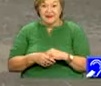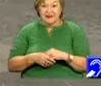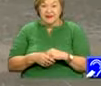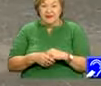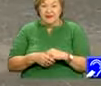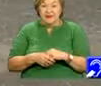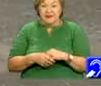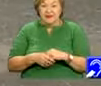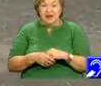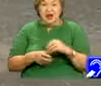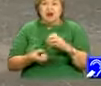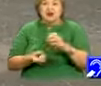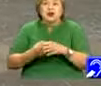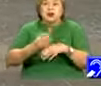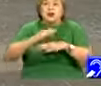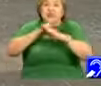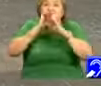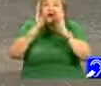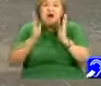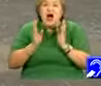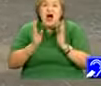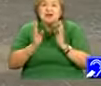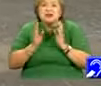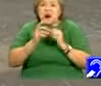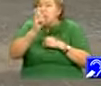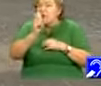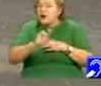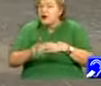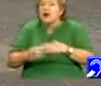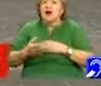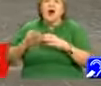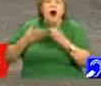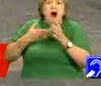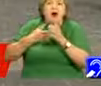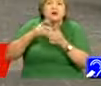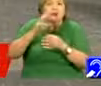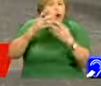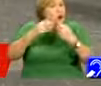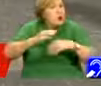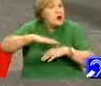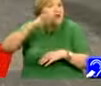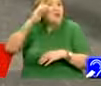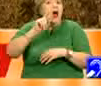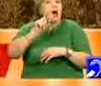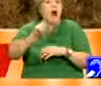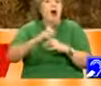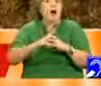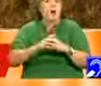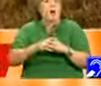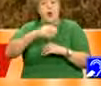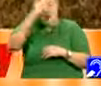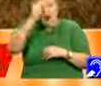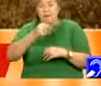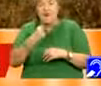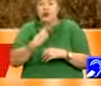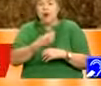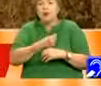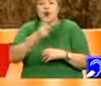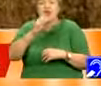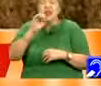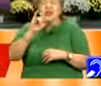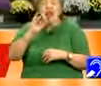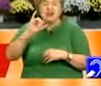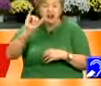Bun găsit! Încă de la primele ore ale dimineții, credincioși au început să vină în număr destul de mare aici la Mitropolia din